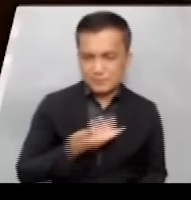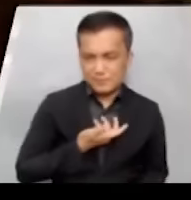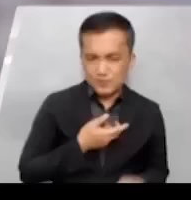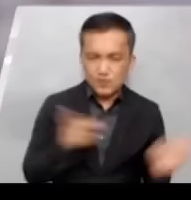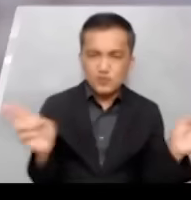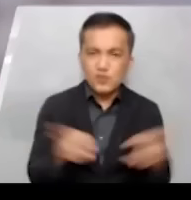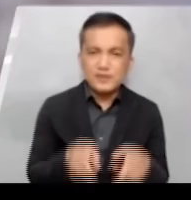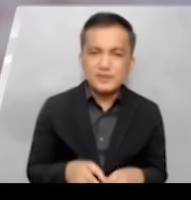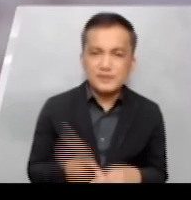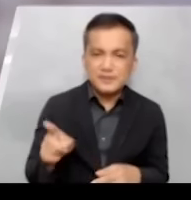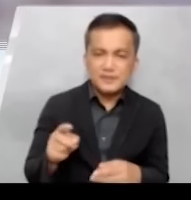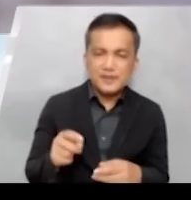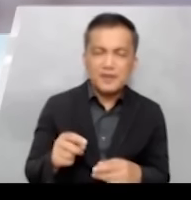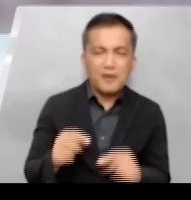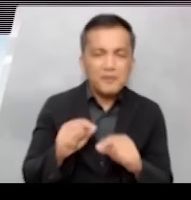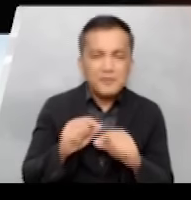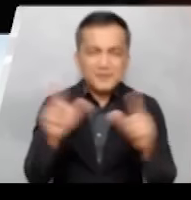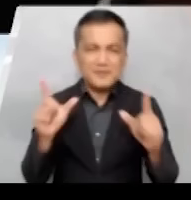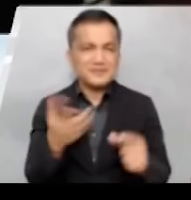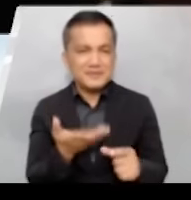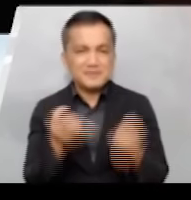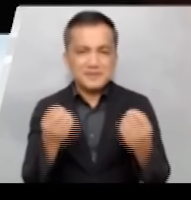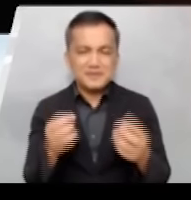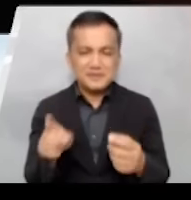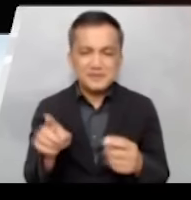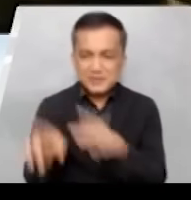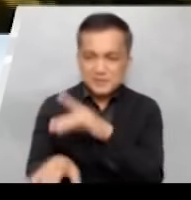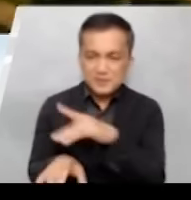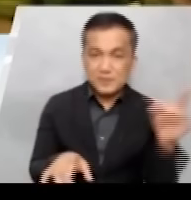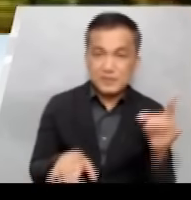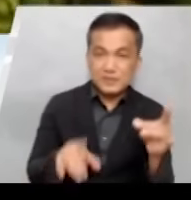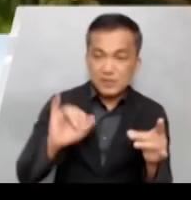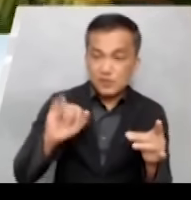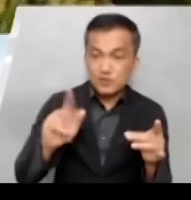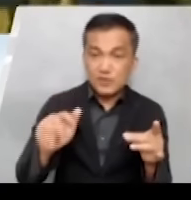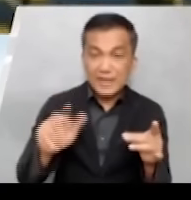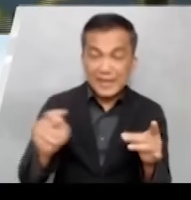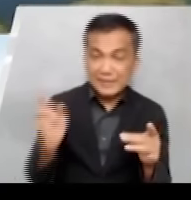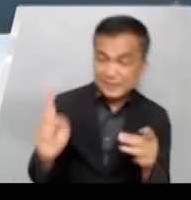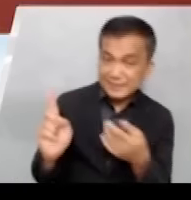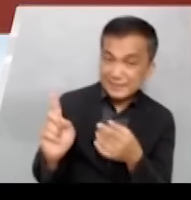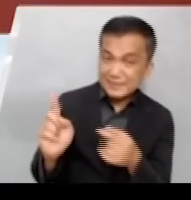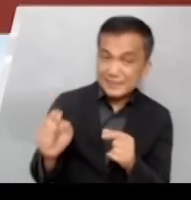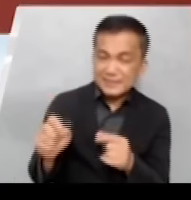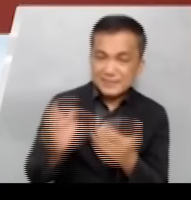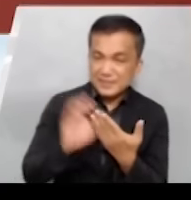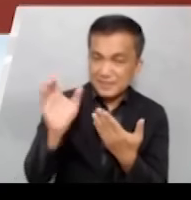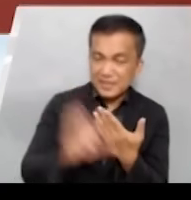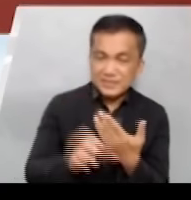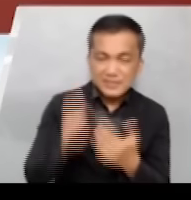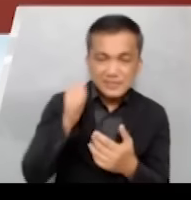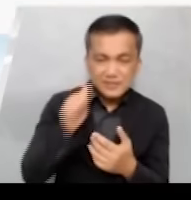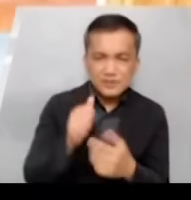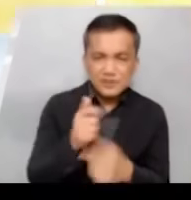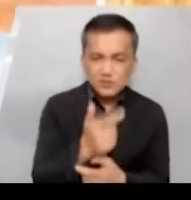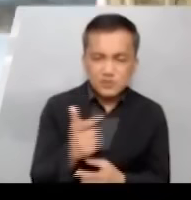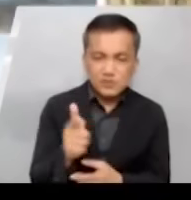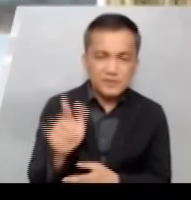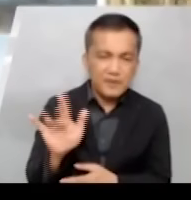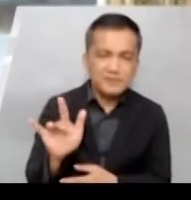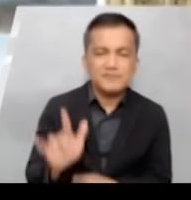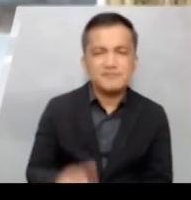pleasant surprise para sa marami ang pagkakapili kay Julian San Jose bilang isang calendar girl for 2025.